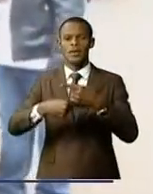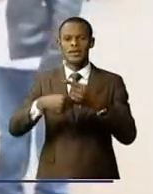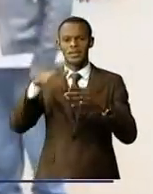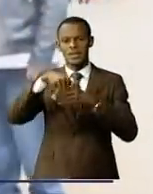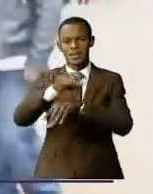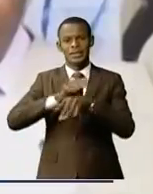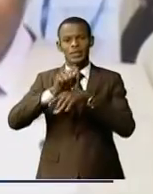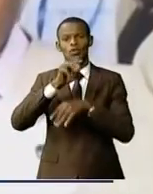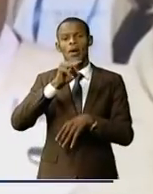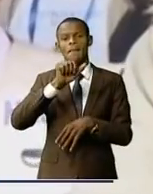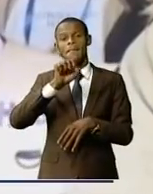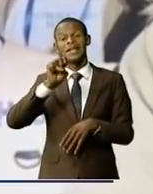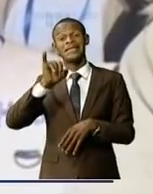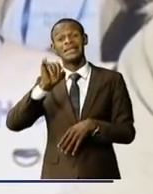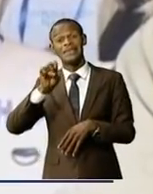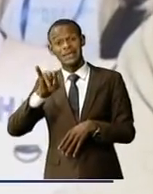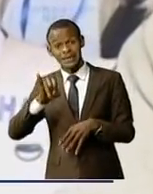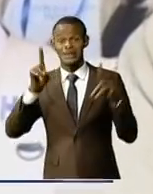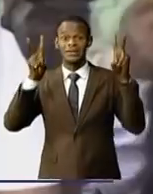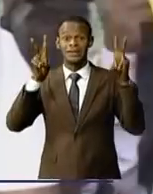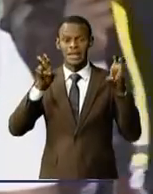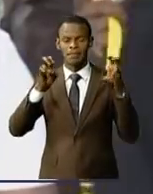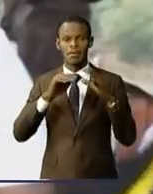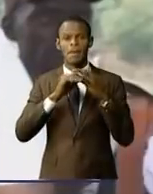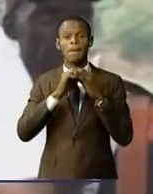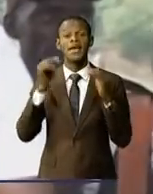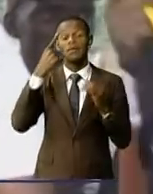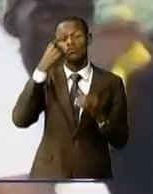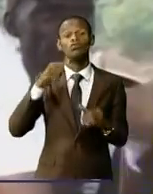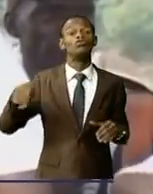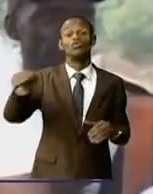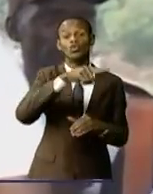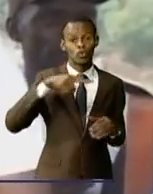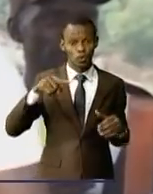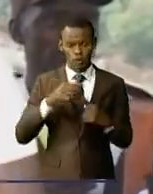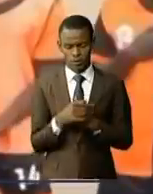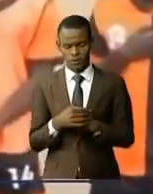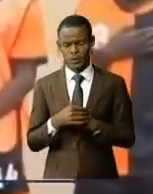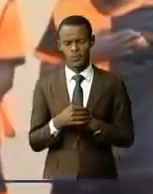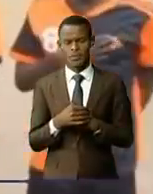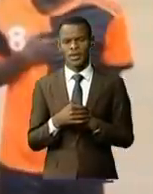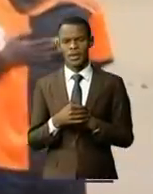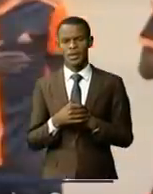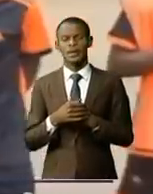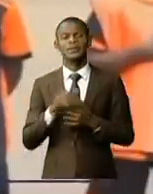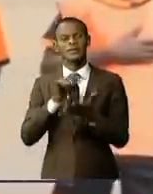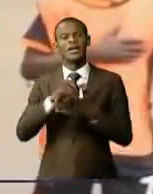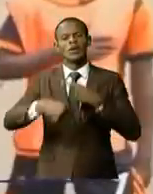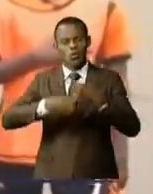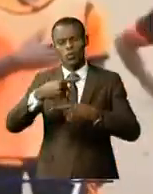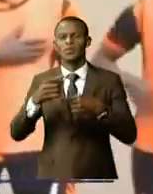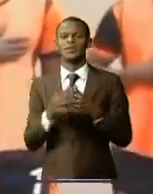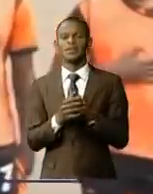la paix pour tous, le dit tournoi est l'initiative de la fondation ACER, entendez Abinshuti Sedinga Robert, et se déroule sous son haut